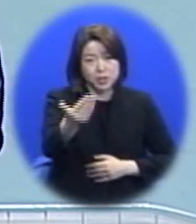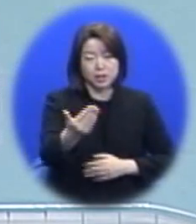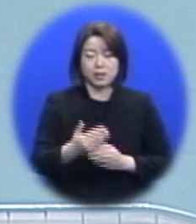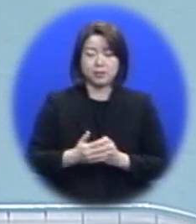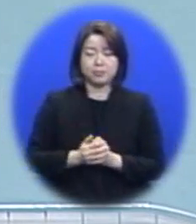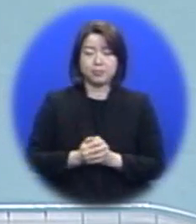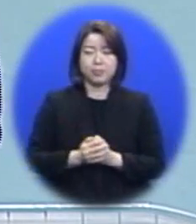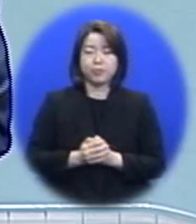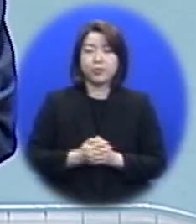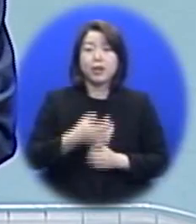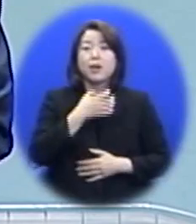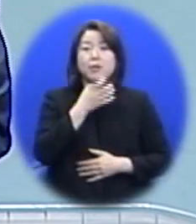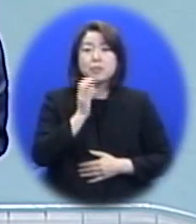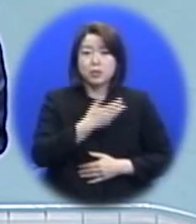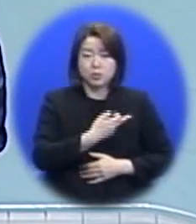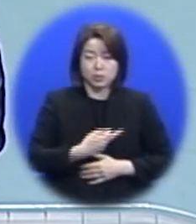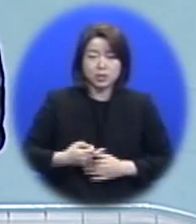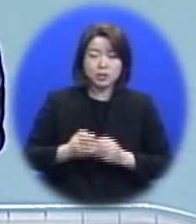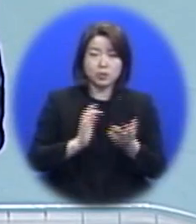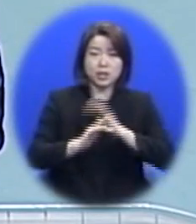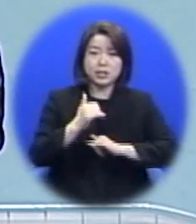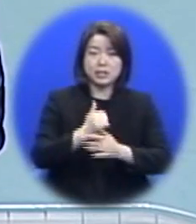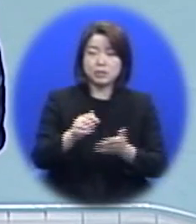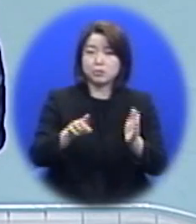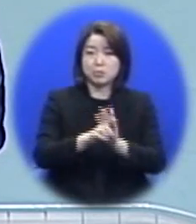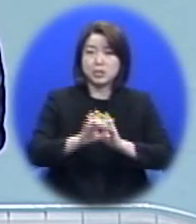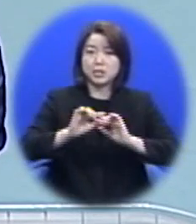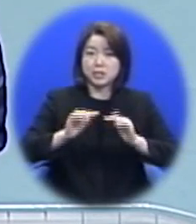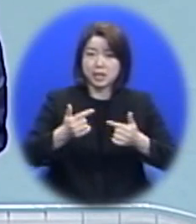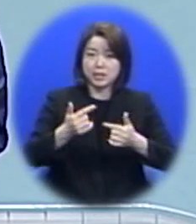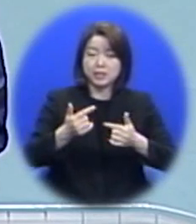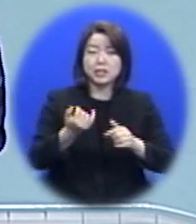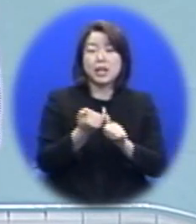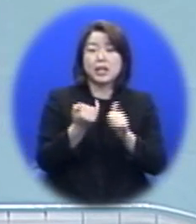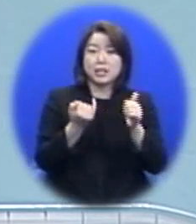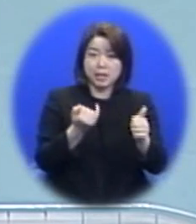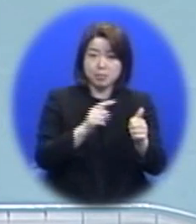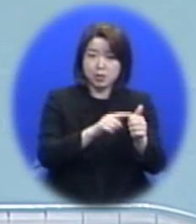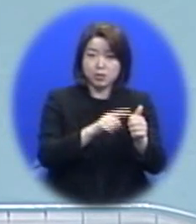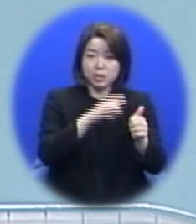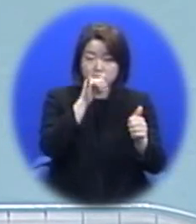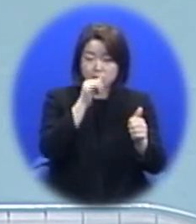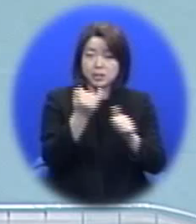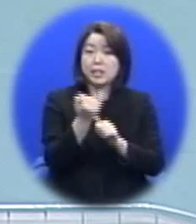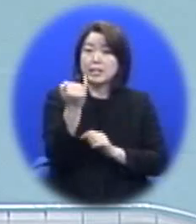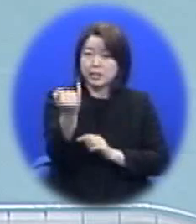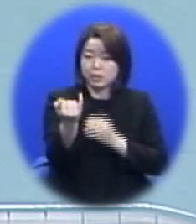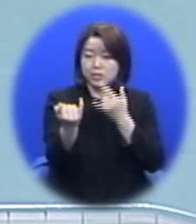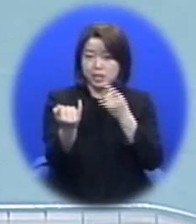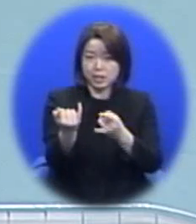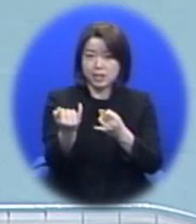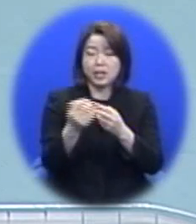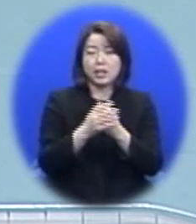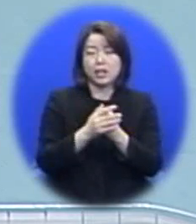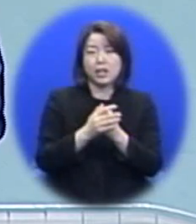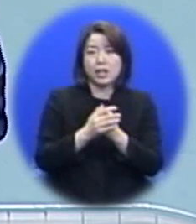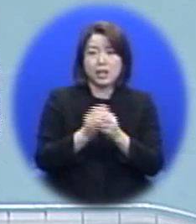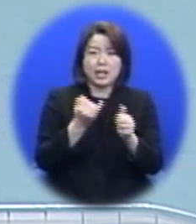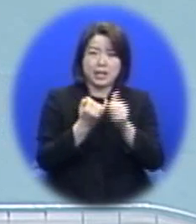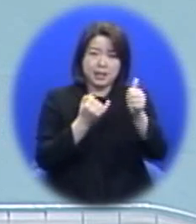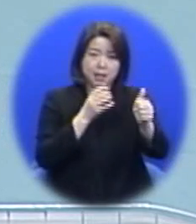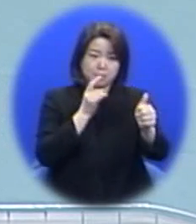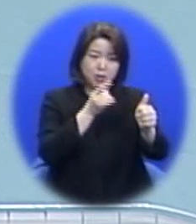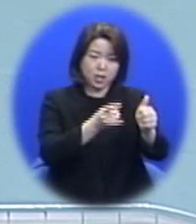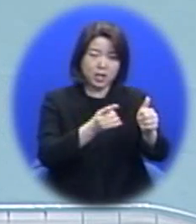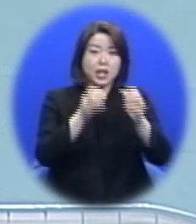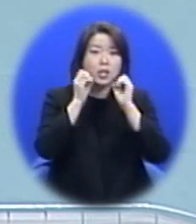베드로 사도가 예수 믿지 않는 남편을 둔 여인들에게 남편에게 전도하라 이렇게